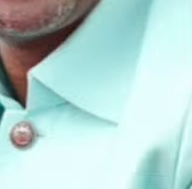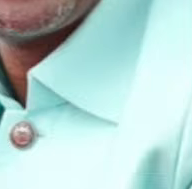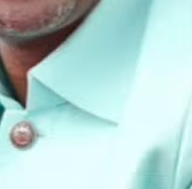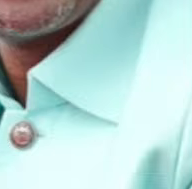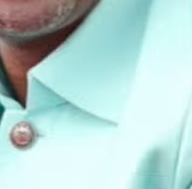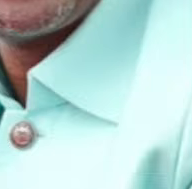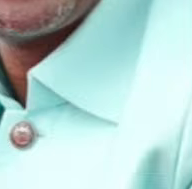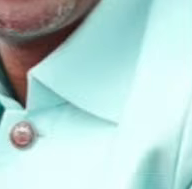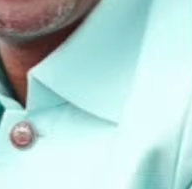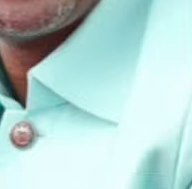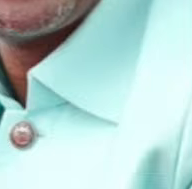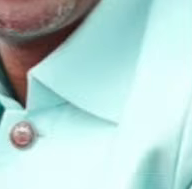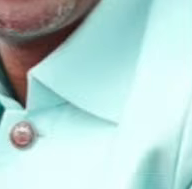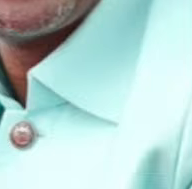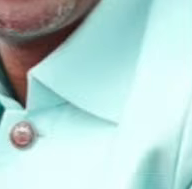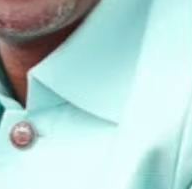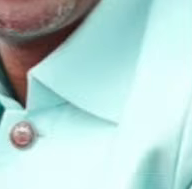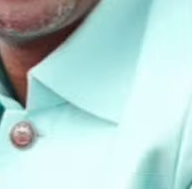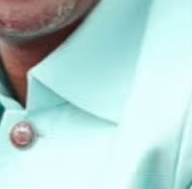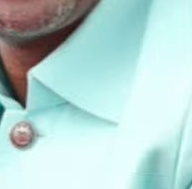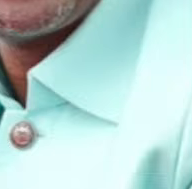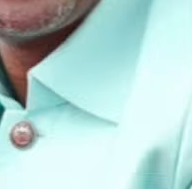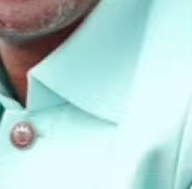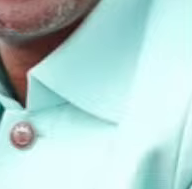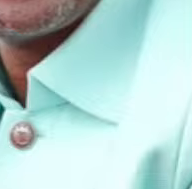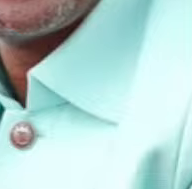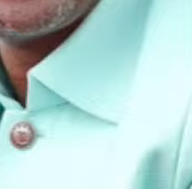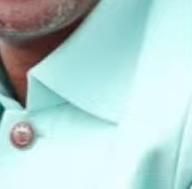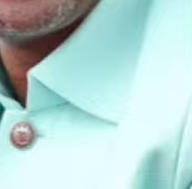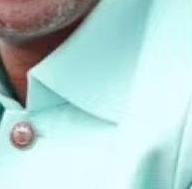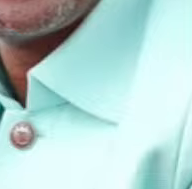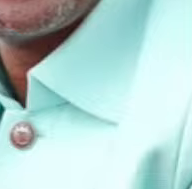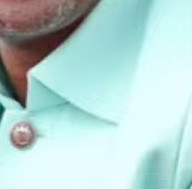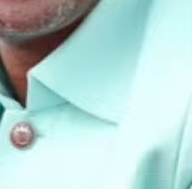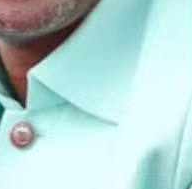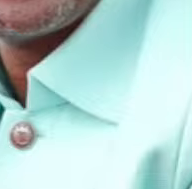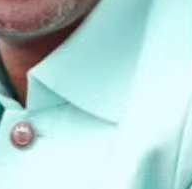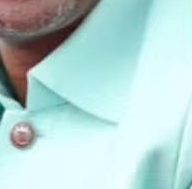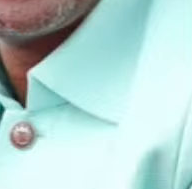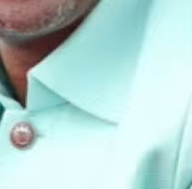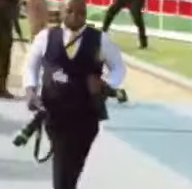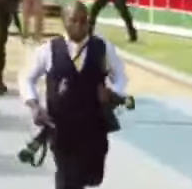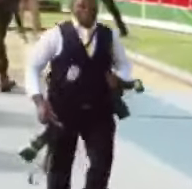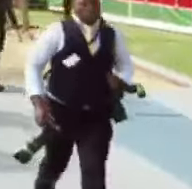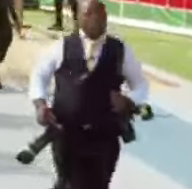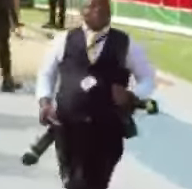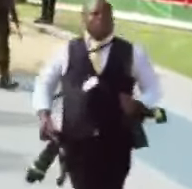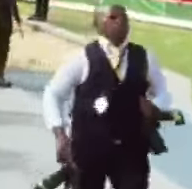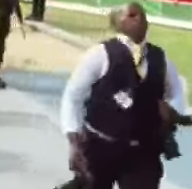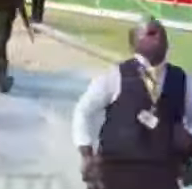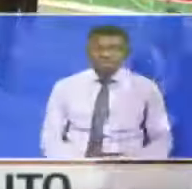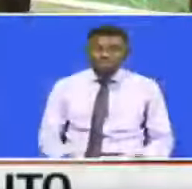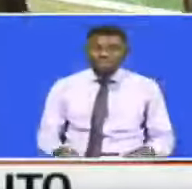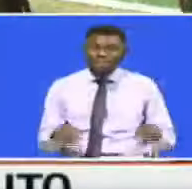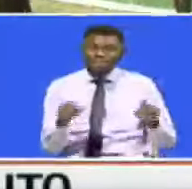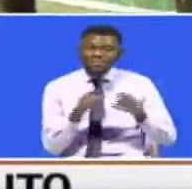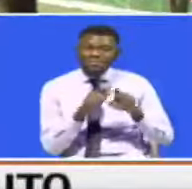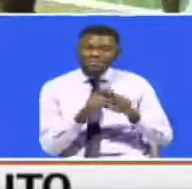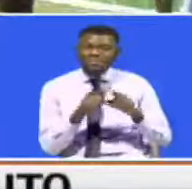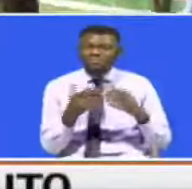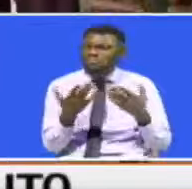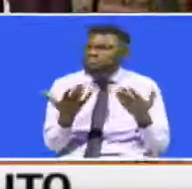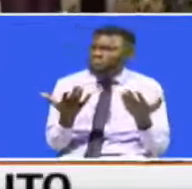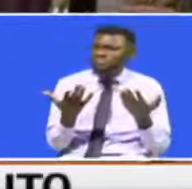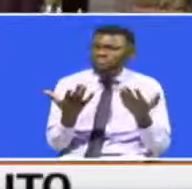nyara taifa, ambalo Rais Ruto alikuwa ameahidi kubuni katika mwezi wa kwanza mamlakani. Hisia kinzani